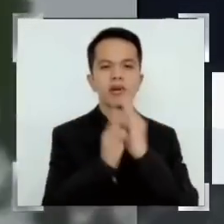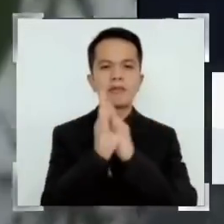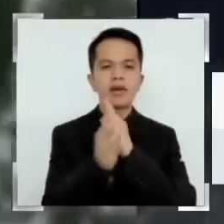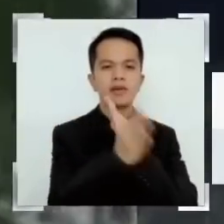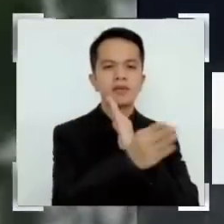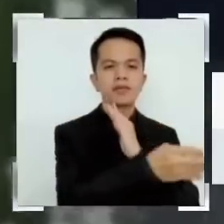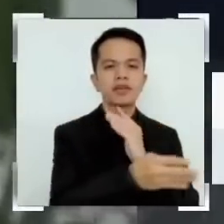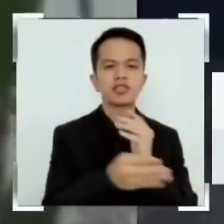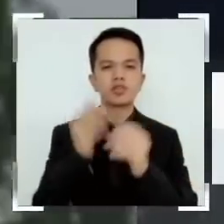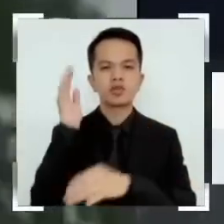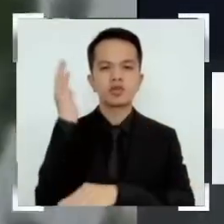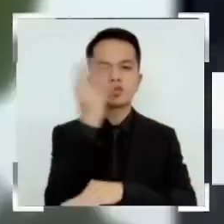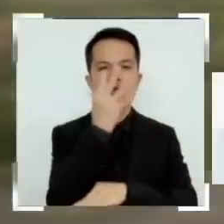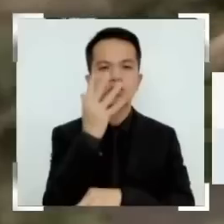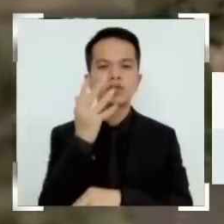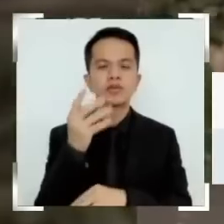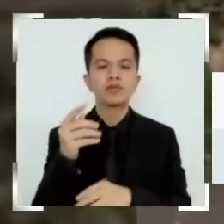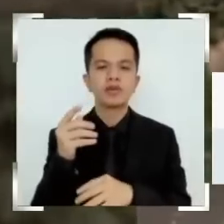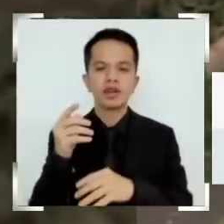iwas disgrasya.